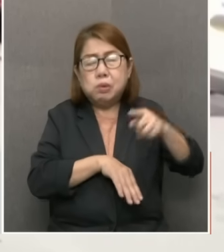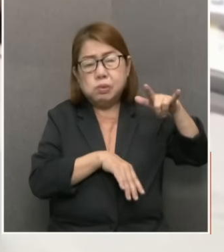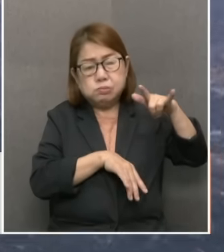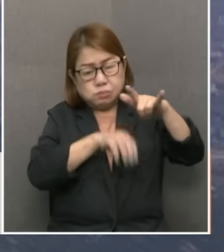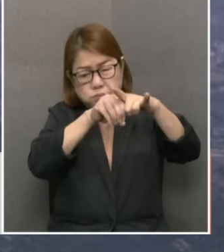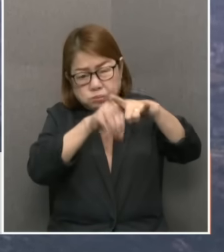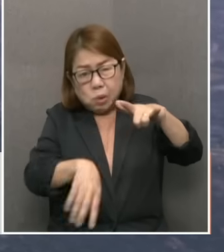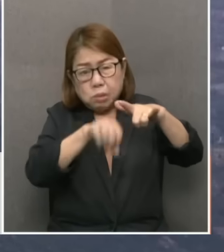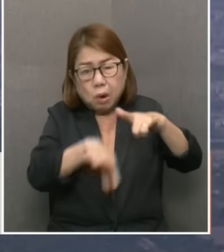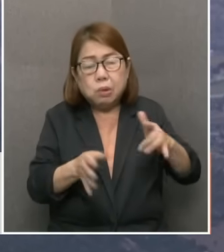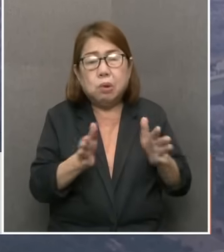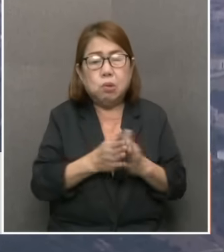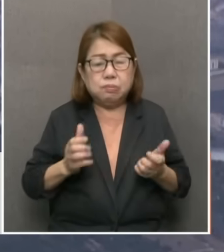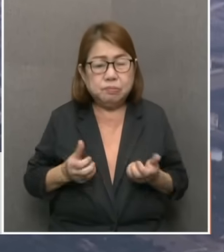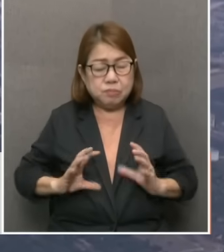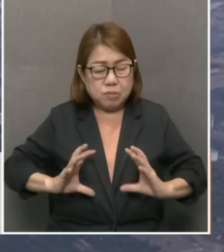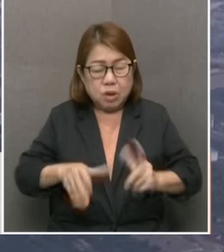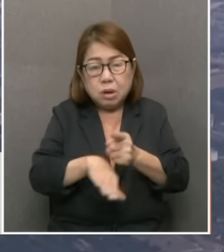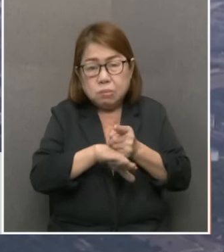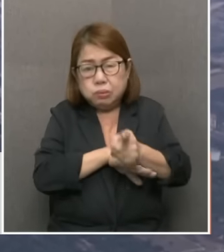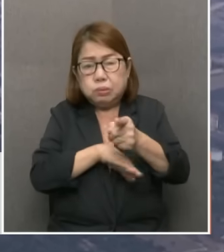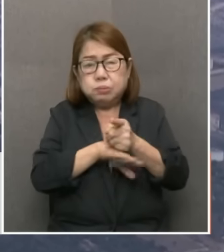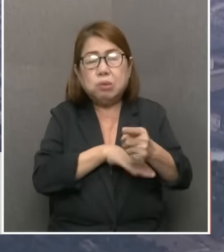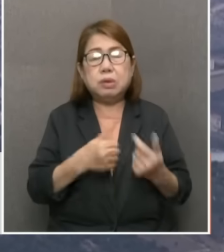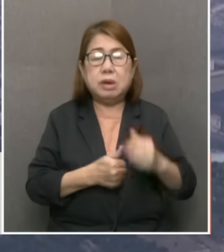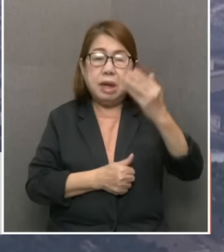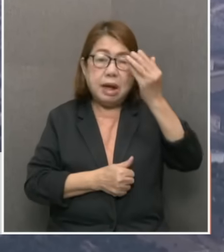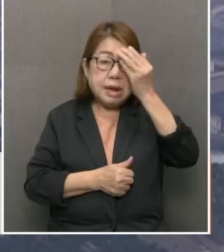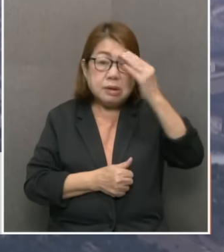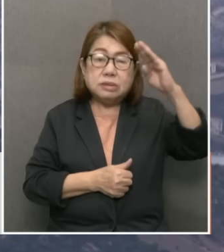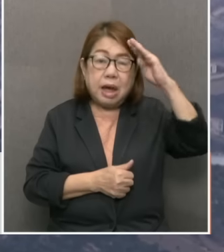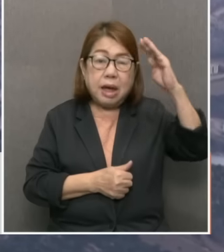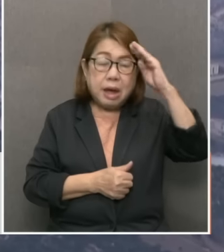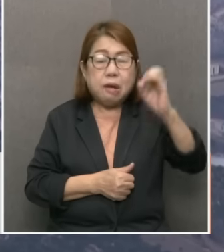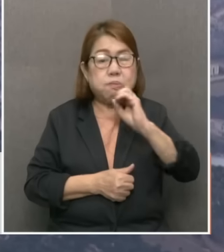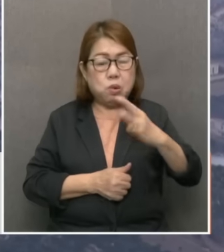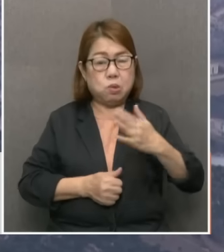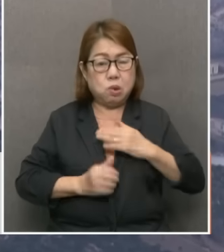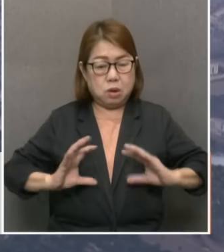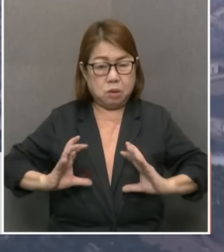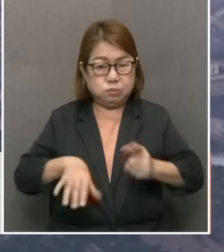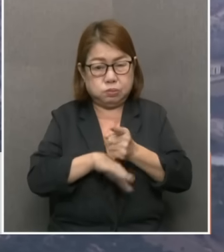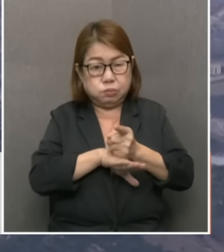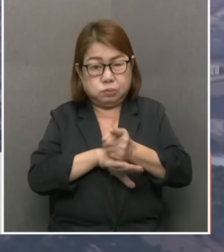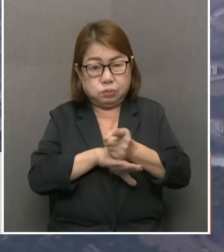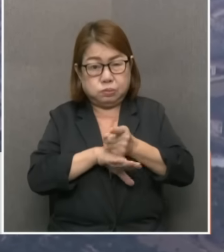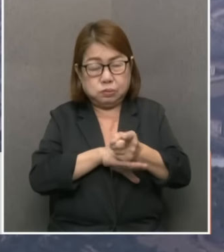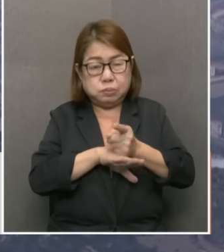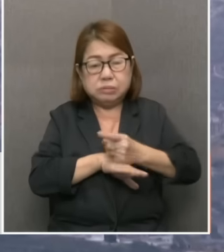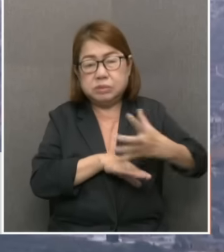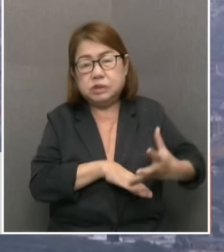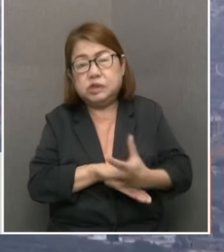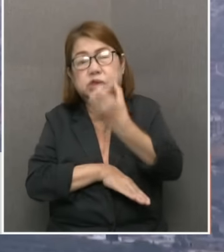และภาคพื้นดินขณะนี้ทางกองทัพอิสราเอลระบุว่าการบุกภาคพื้นดินอิสราเอลยึดได้ไม่ว่าจะเป็นกาซาเห